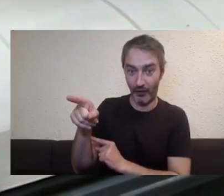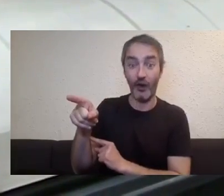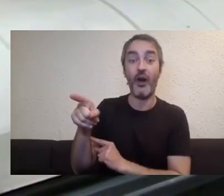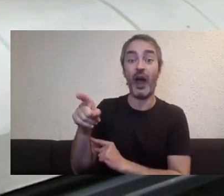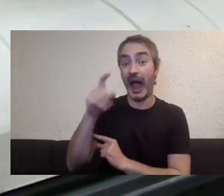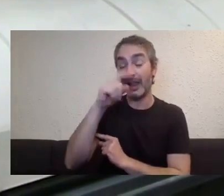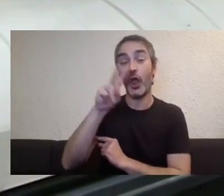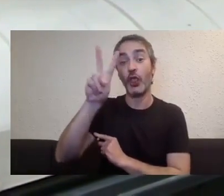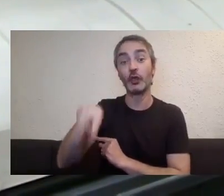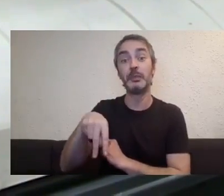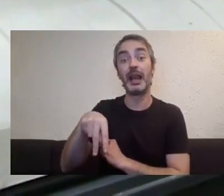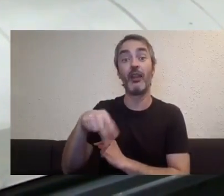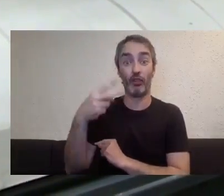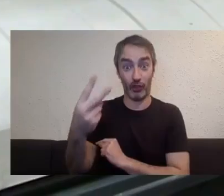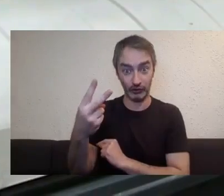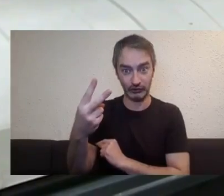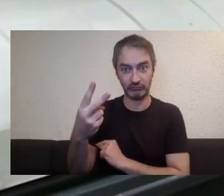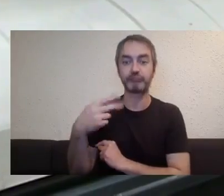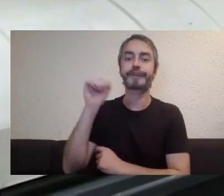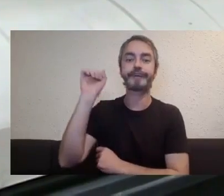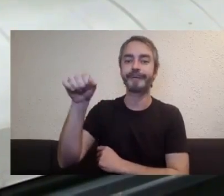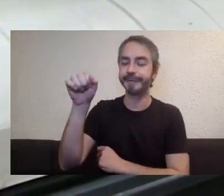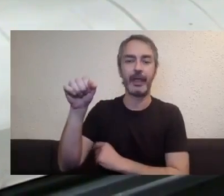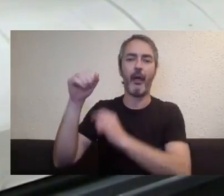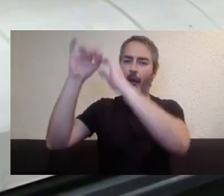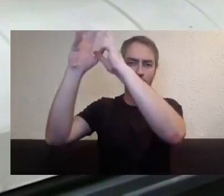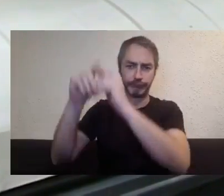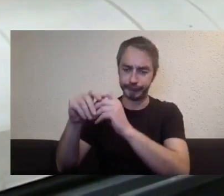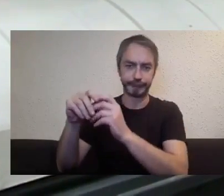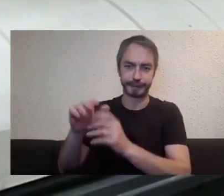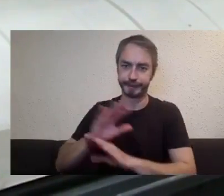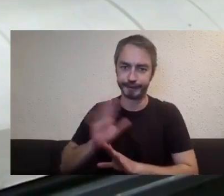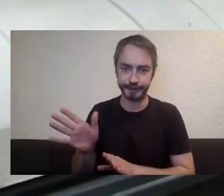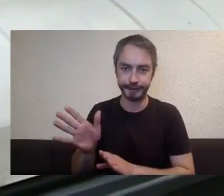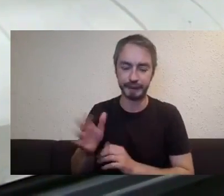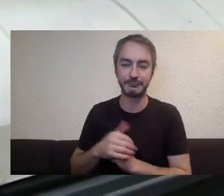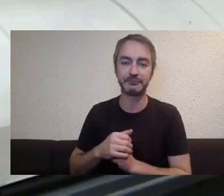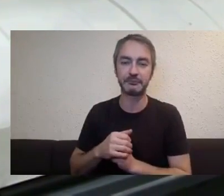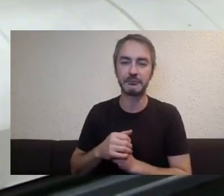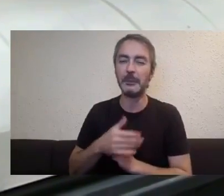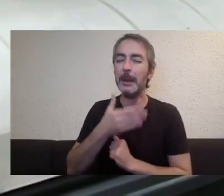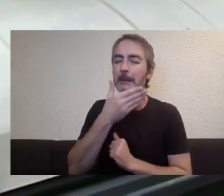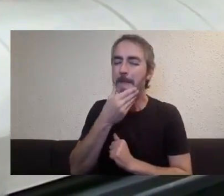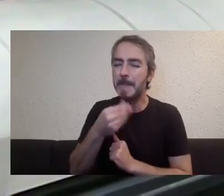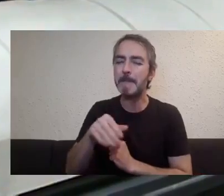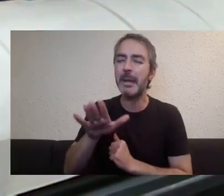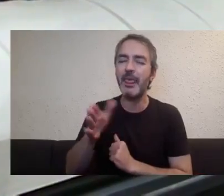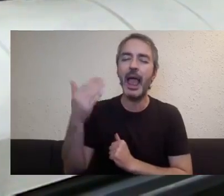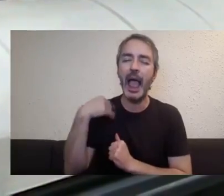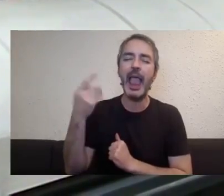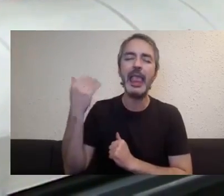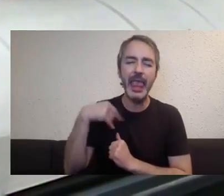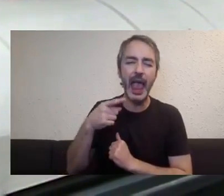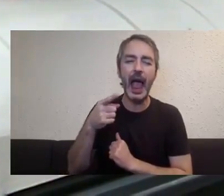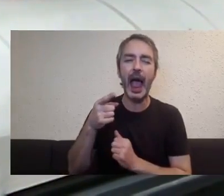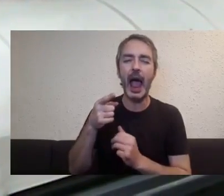aquí i el desallotjament, que va ser el 2002, van entrar, van picar la casa de l'abast perquè que fos inevitable. Em sembla que va haver